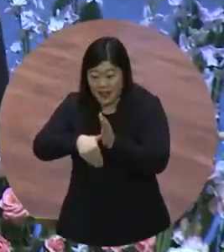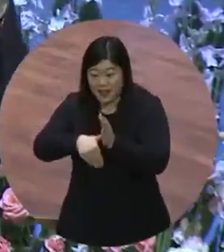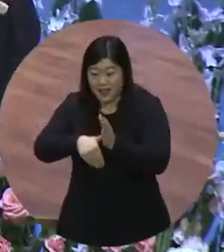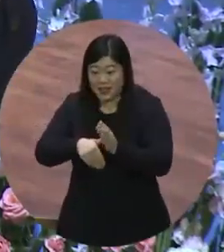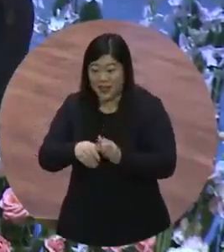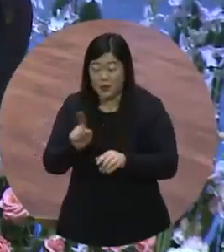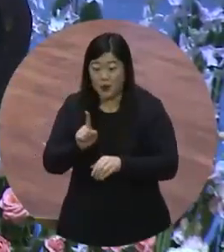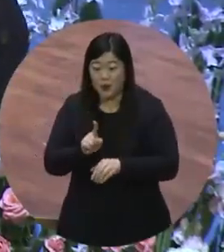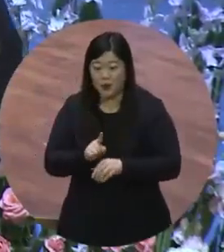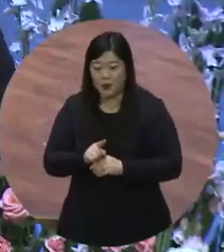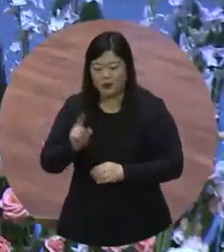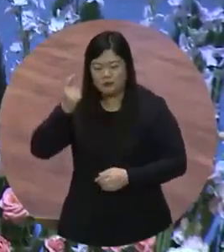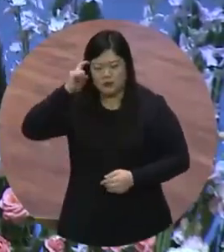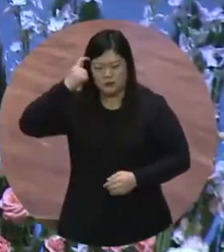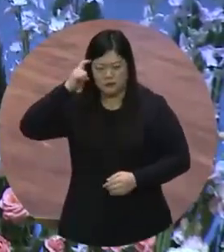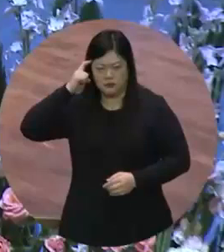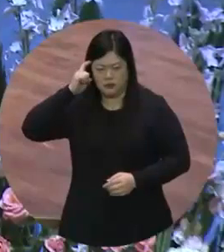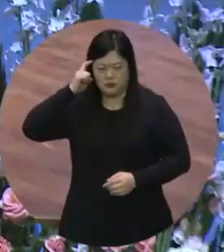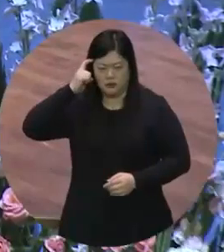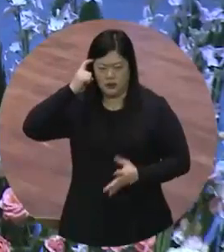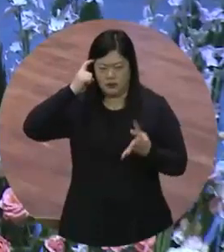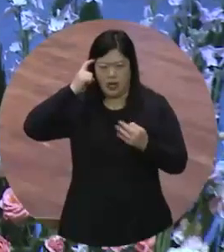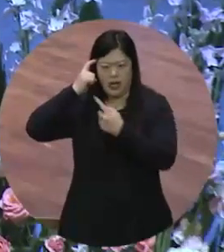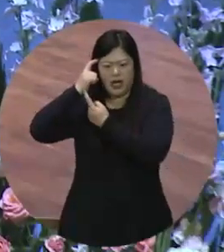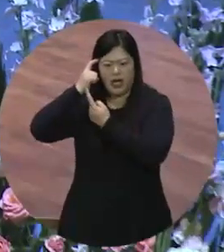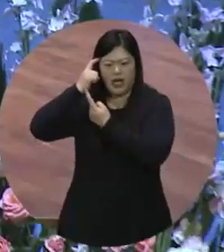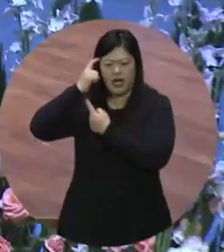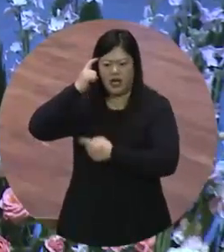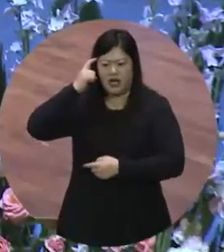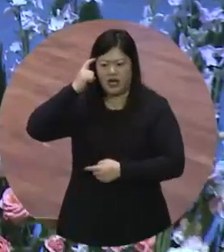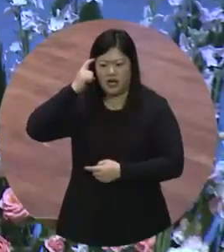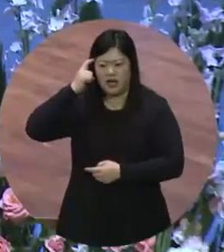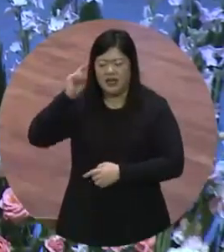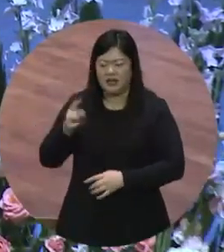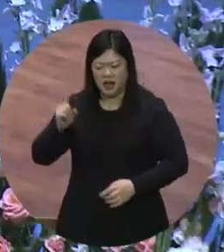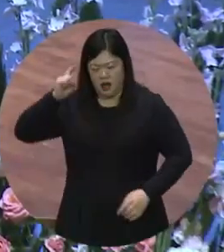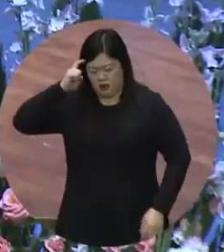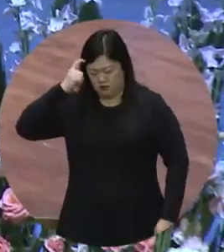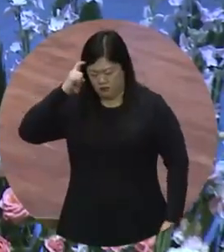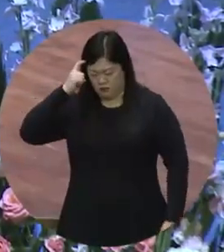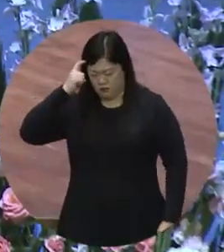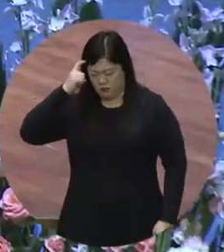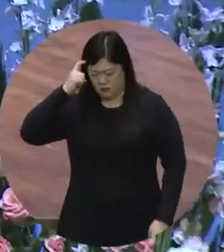많아. 너무 많은 사람은요, 대부분 다 우울증이 있어요.